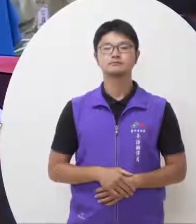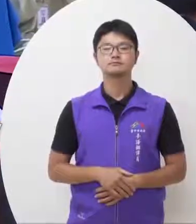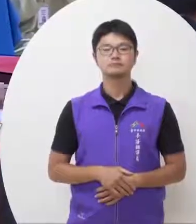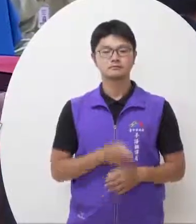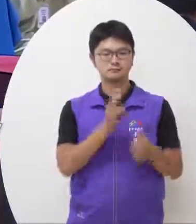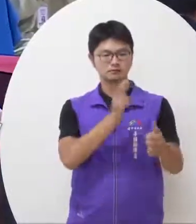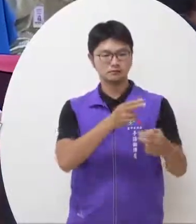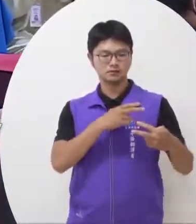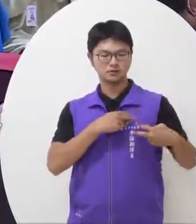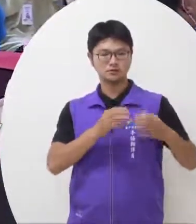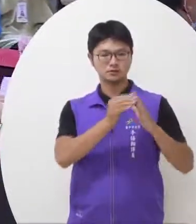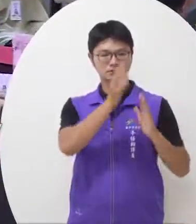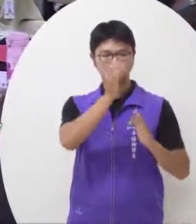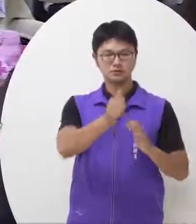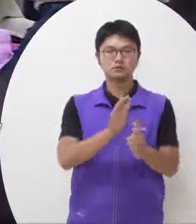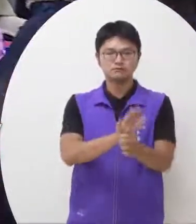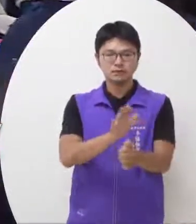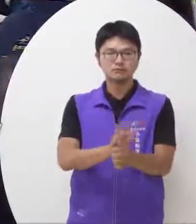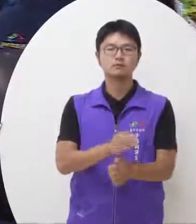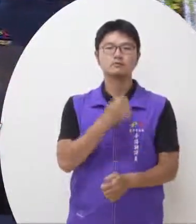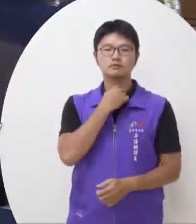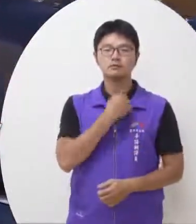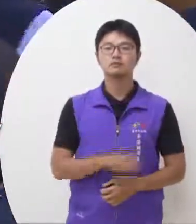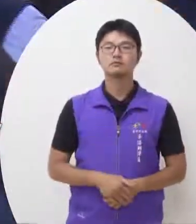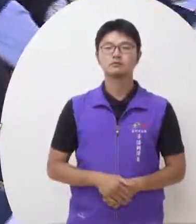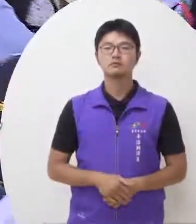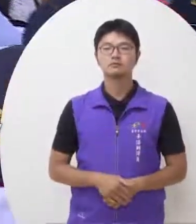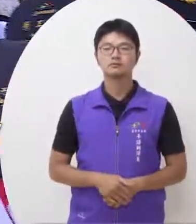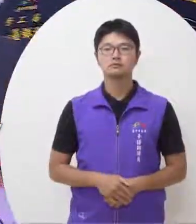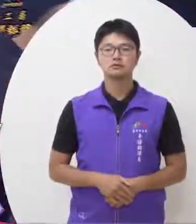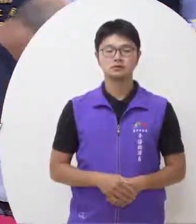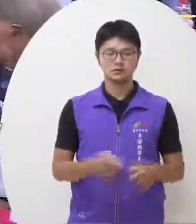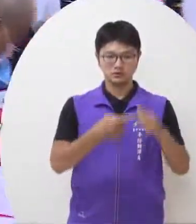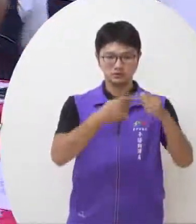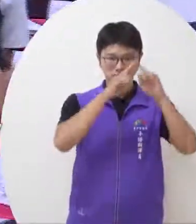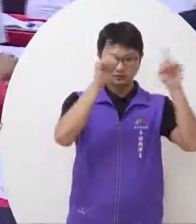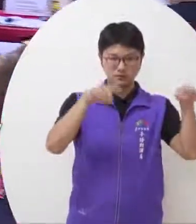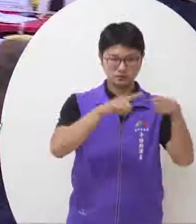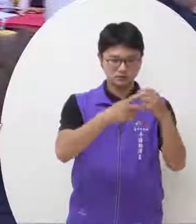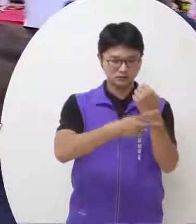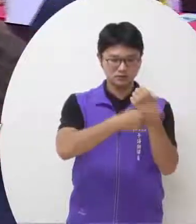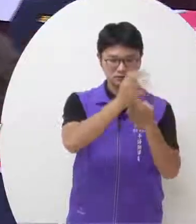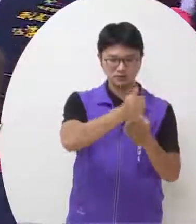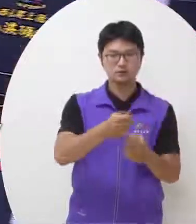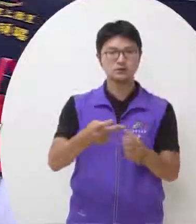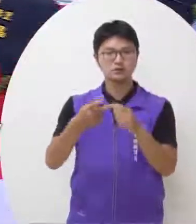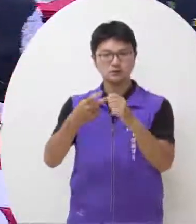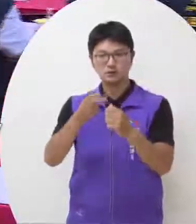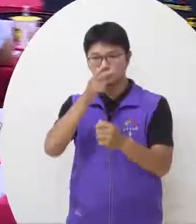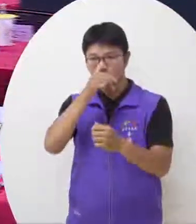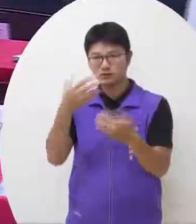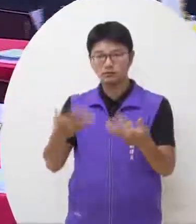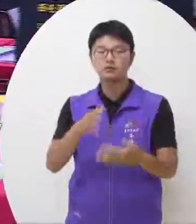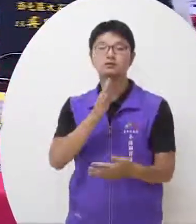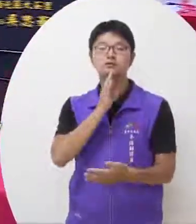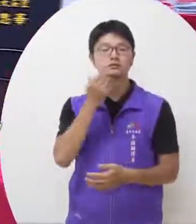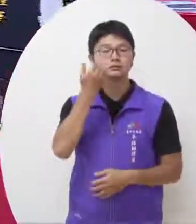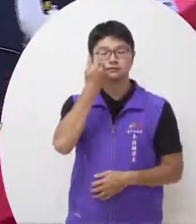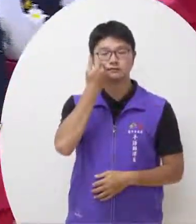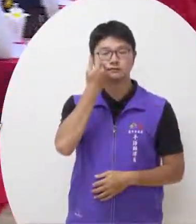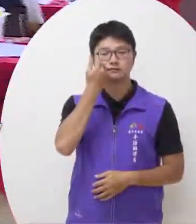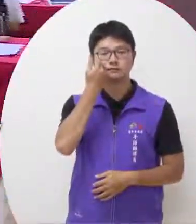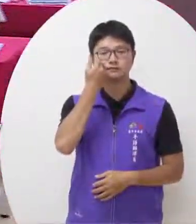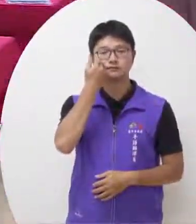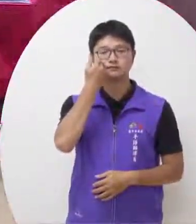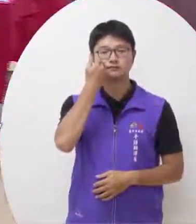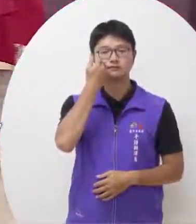特别哈帮忙一下，因为一个是张阿鼠里长哈，另外一个有老鼠问题的，还有一个是